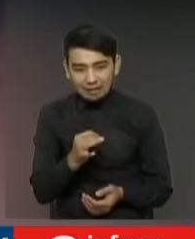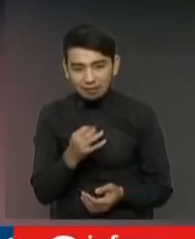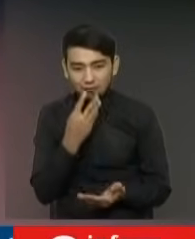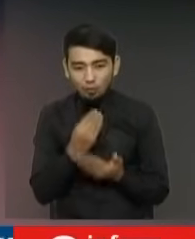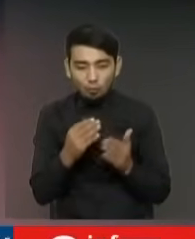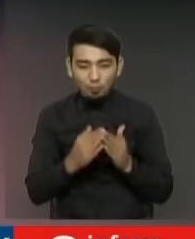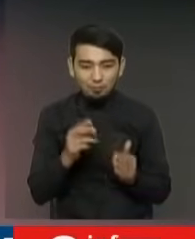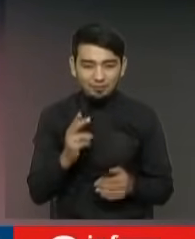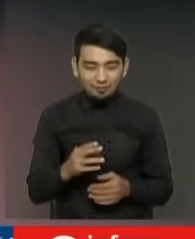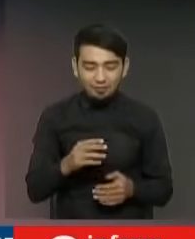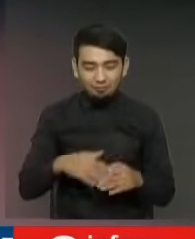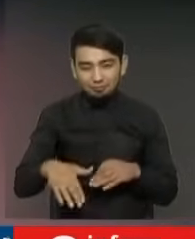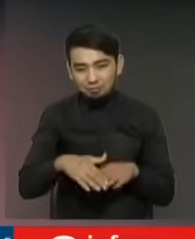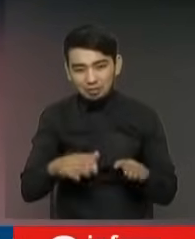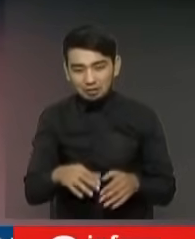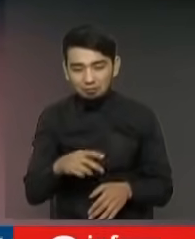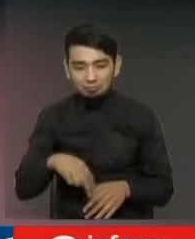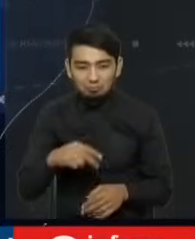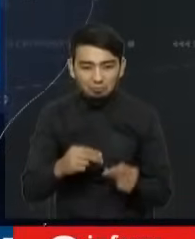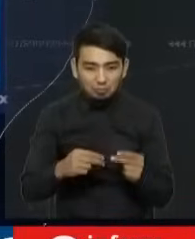исчез. Поиски продолжались 4 часа.